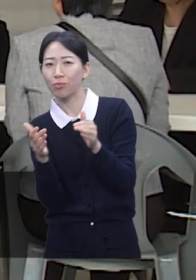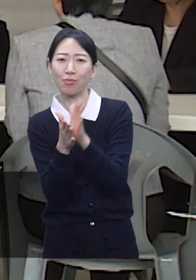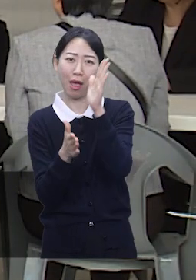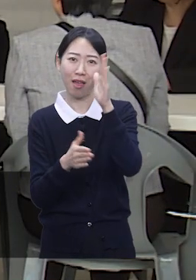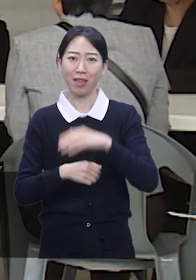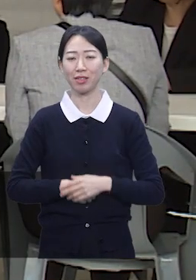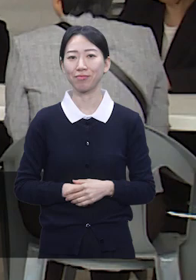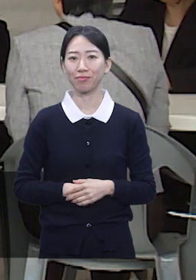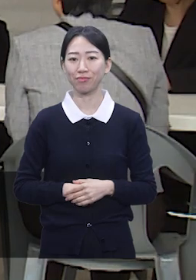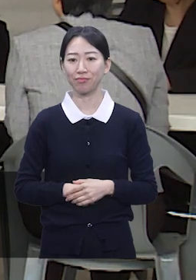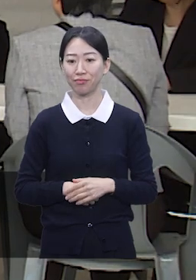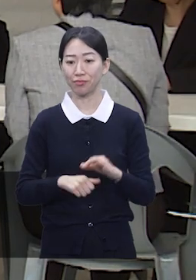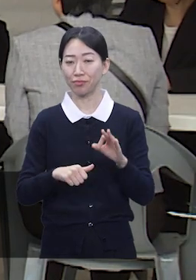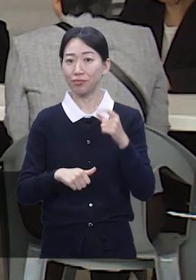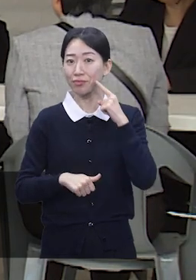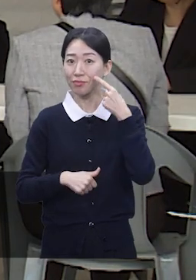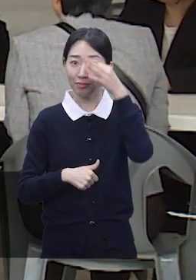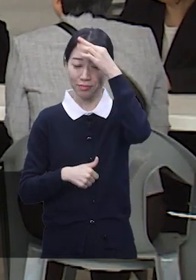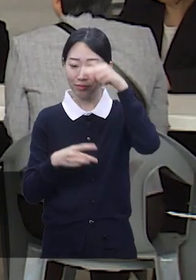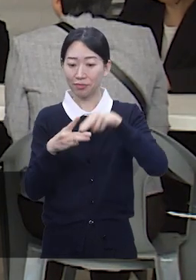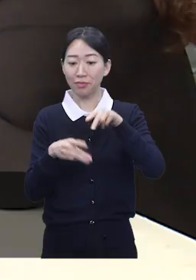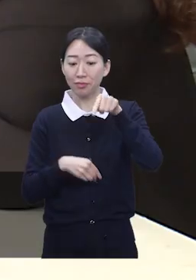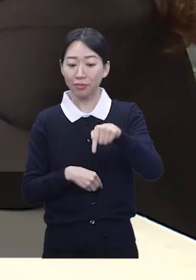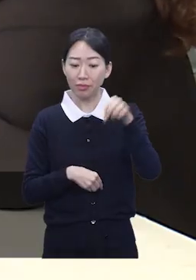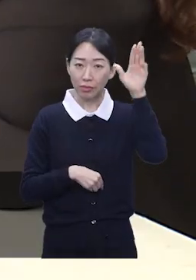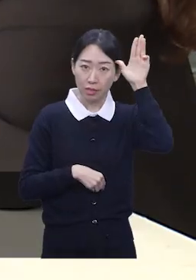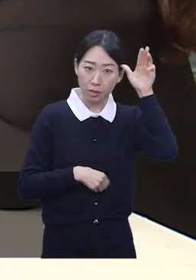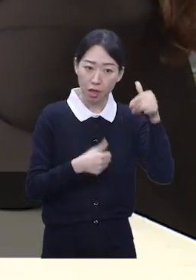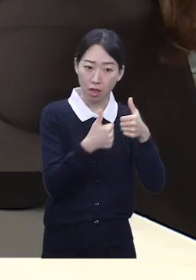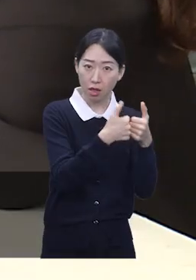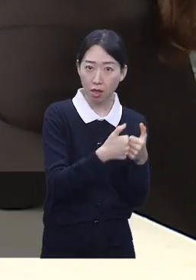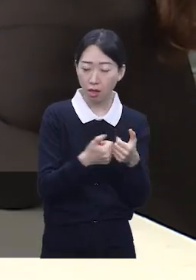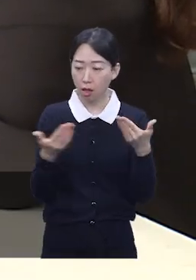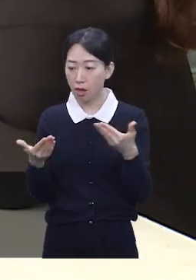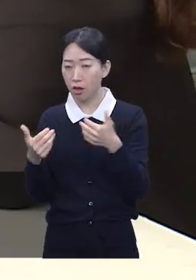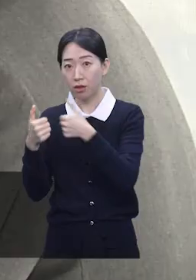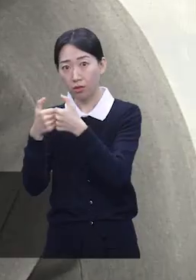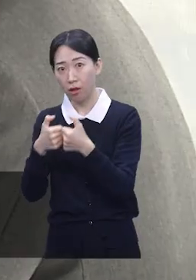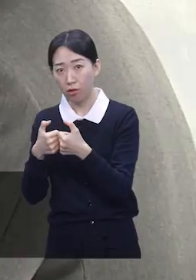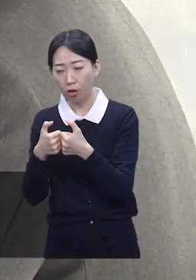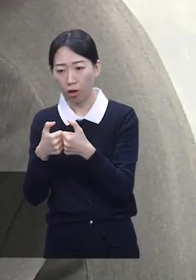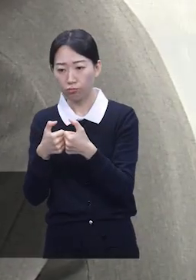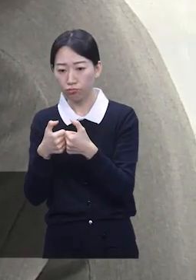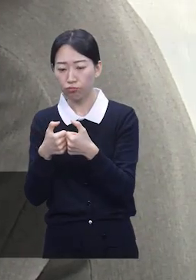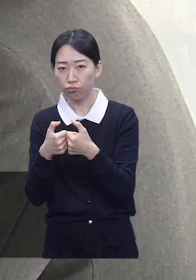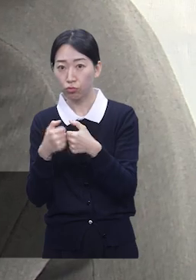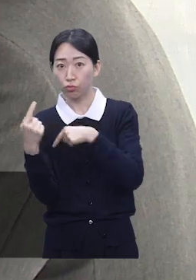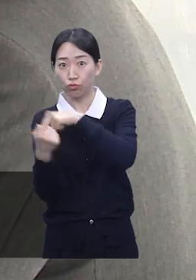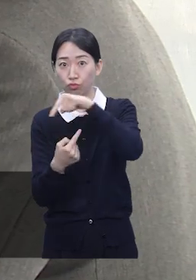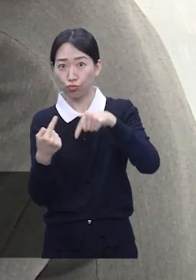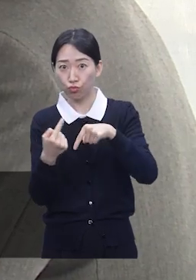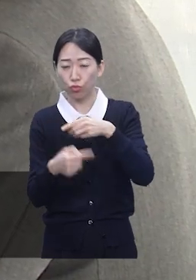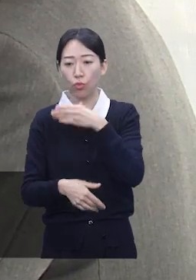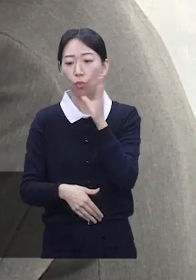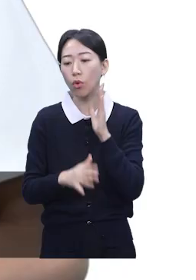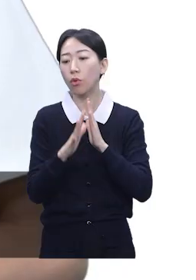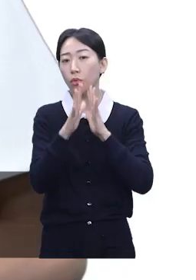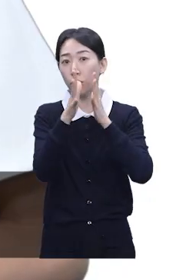아트센터 광장에서는 치매 상담, 일자리 상담 등 여러 프로그램이 운영되며 어르신들의 발길이 끊이질